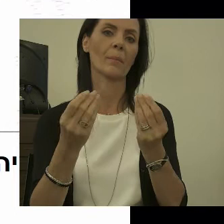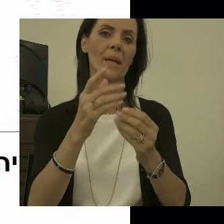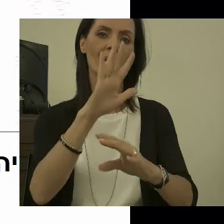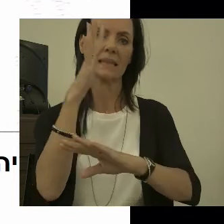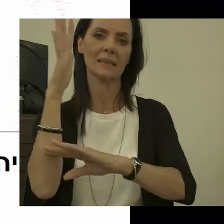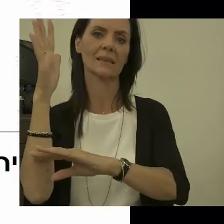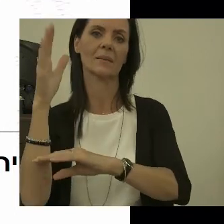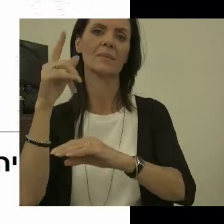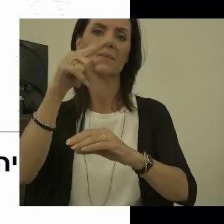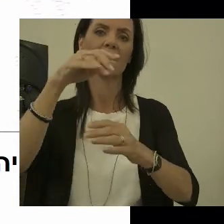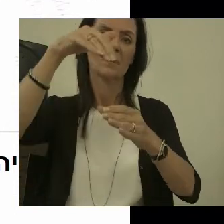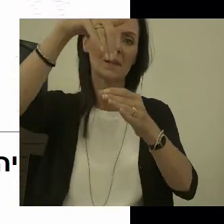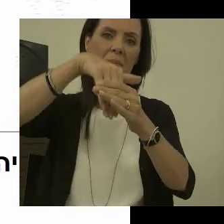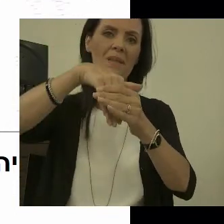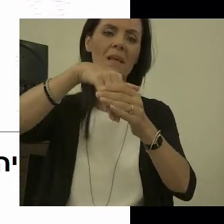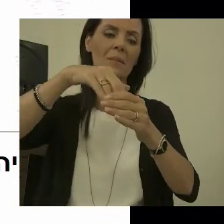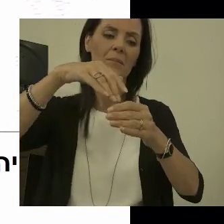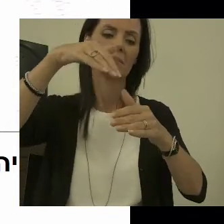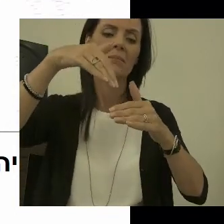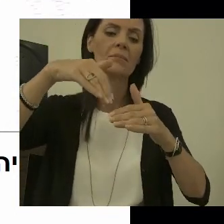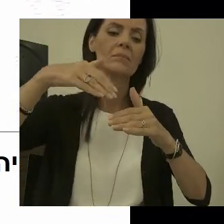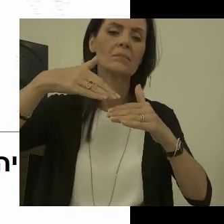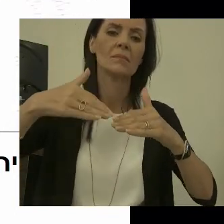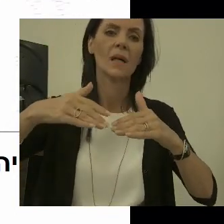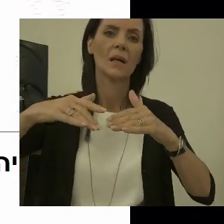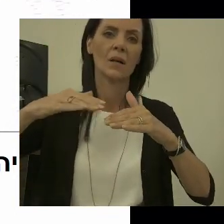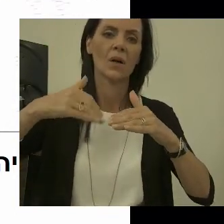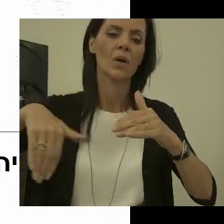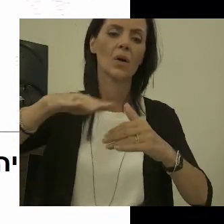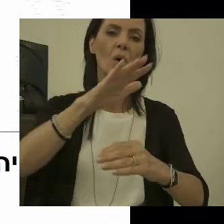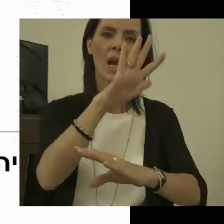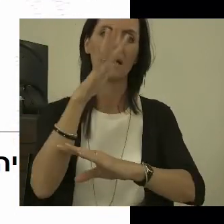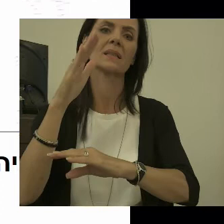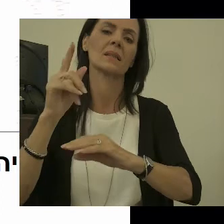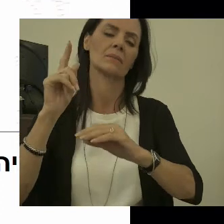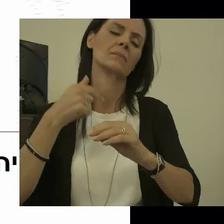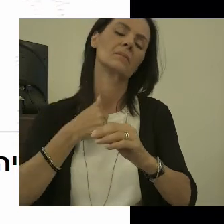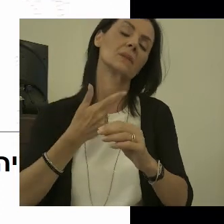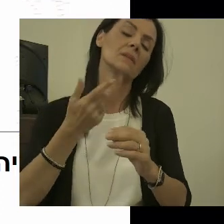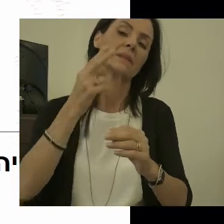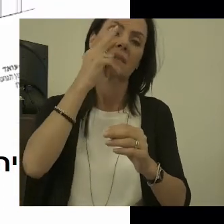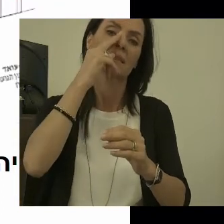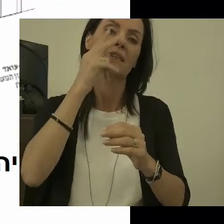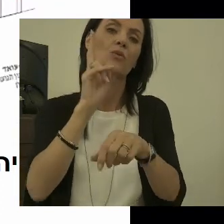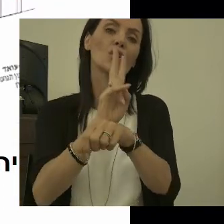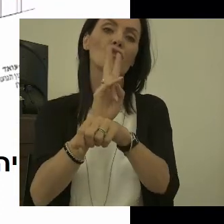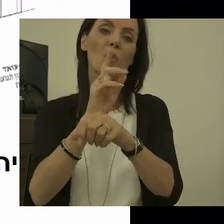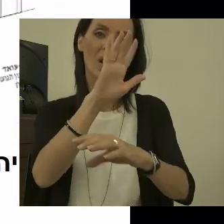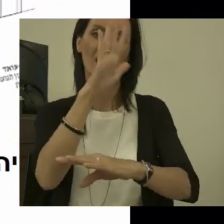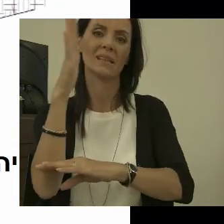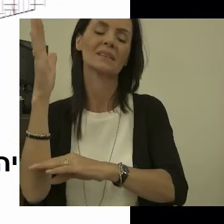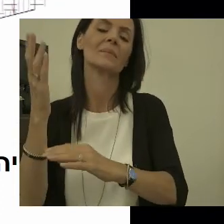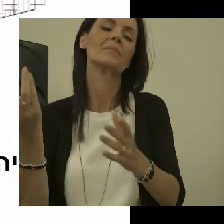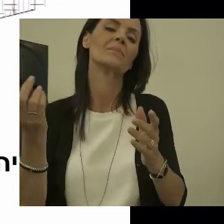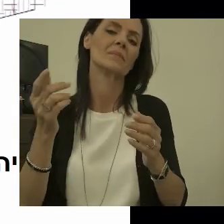אלה שנמצאים בתוך קווי הבניין כמובן ירדו כולם. נעשה ניסיון לשמור את העצים, בעיקר אלה שגובלים